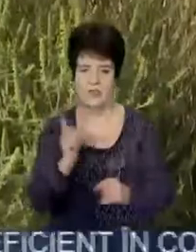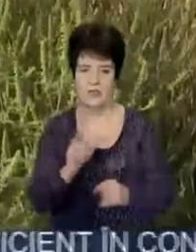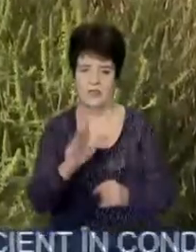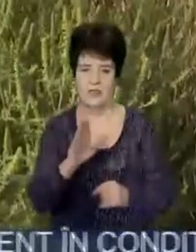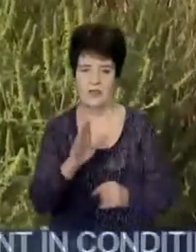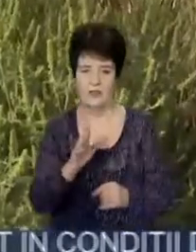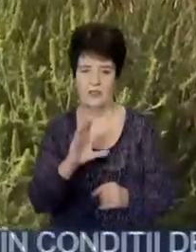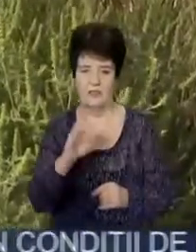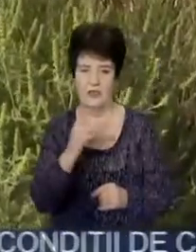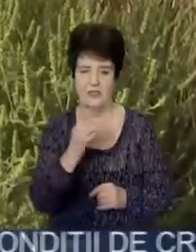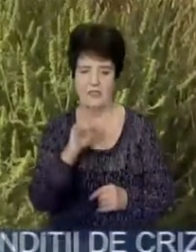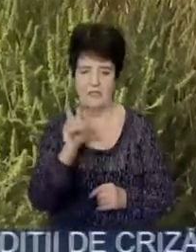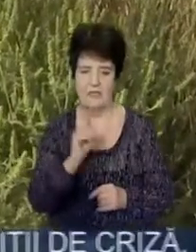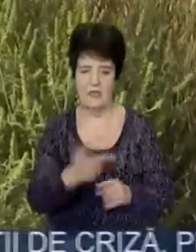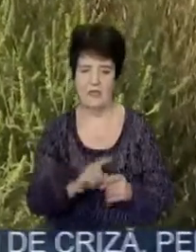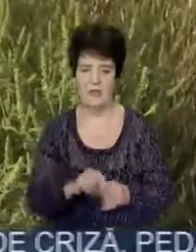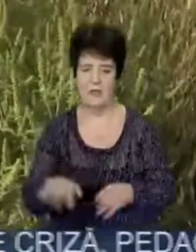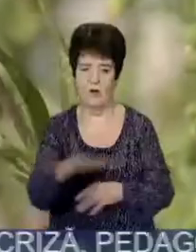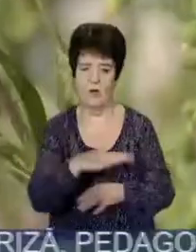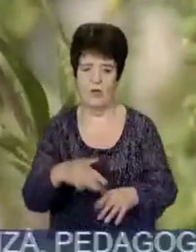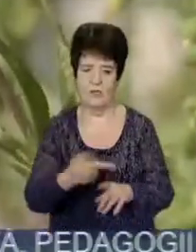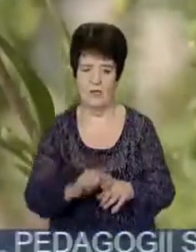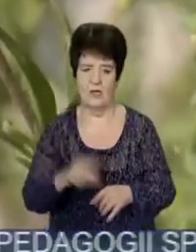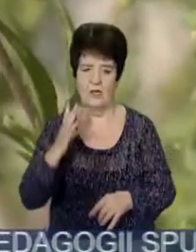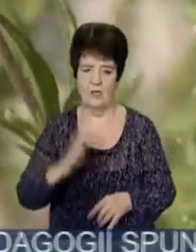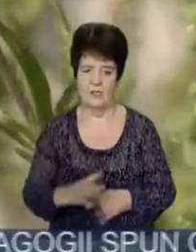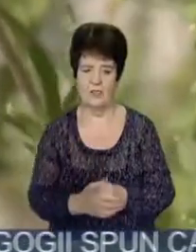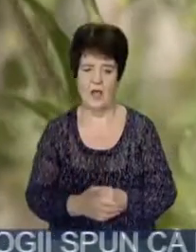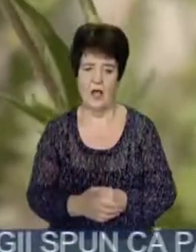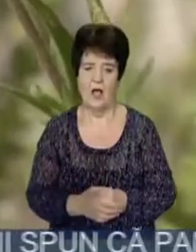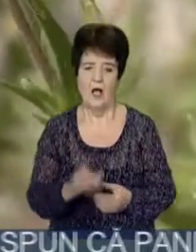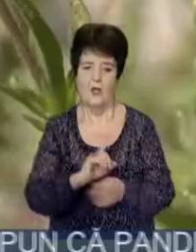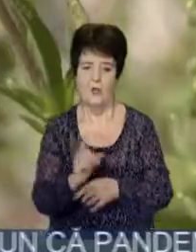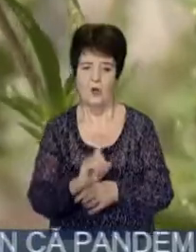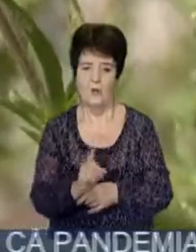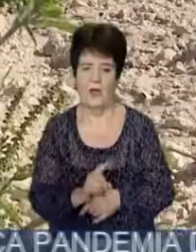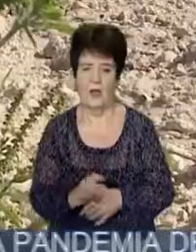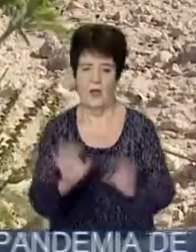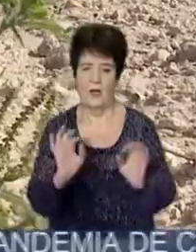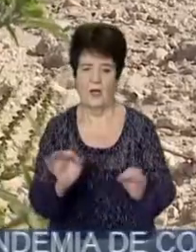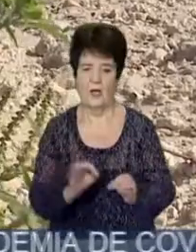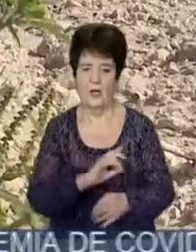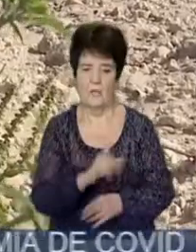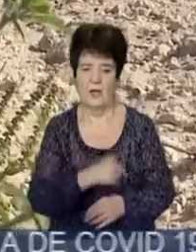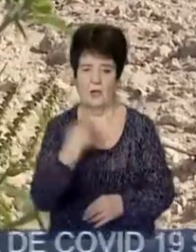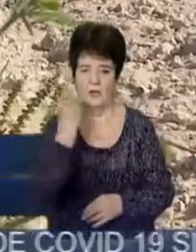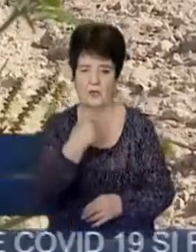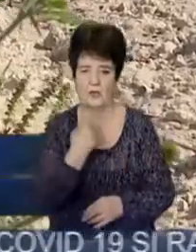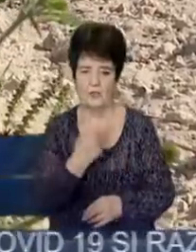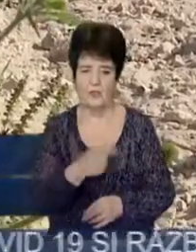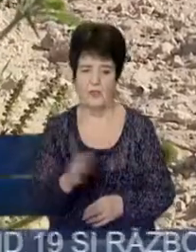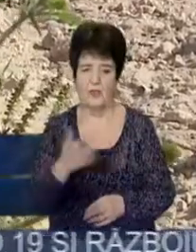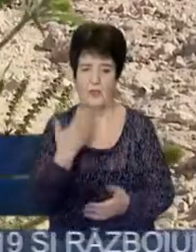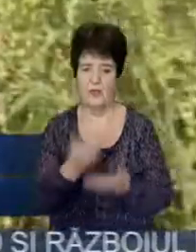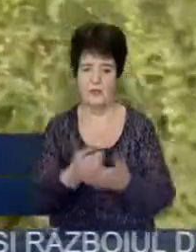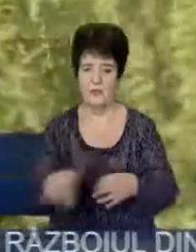la solicitările oamenilor în locațiile în care ar exista ambrozie. Potrivit normelor legale, persoanele fizice care nu elimină ambrozia de pe